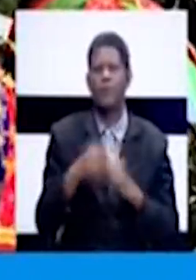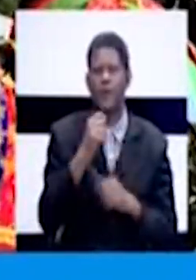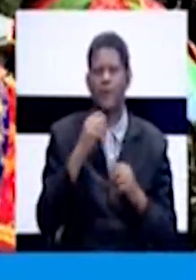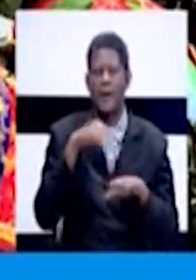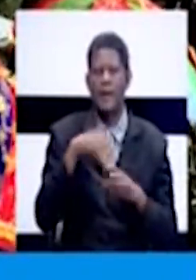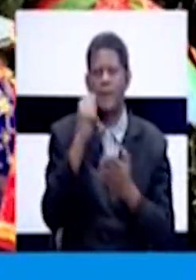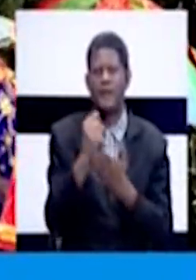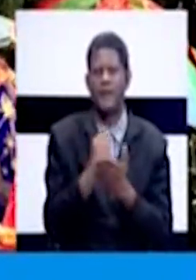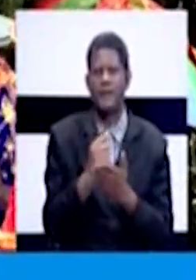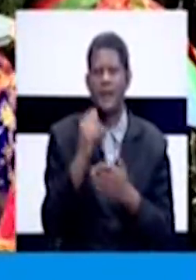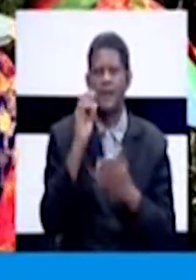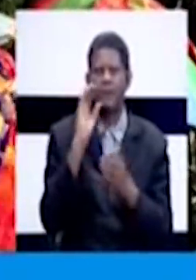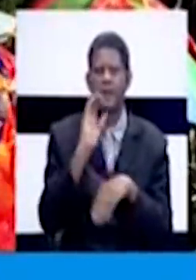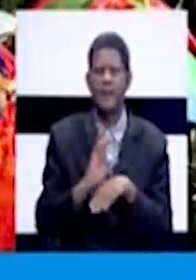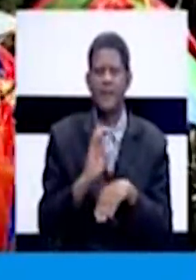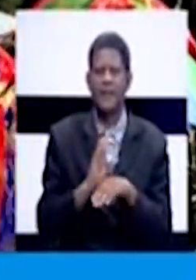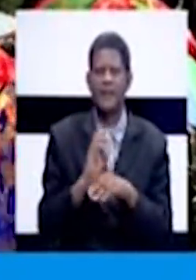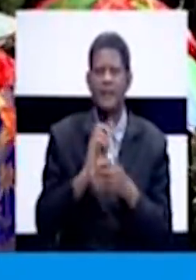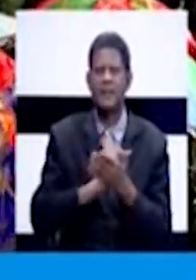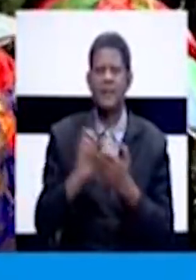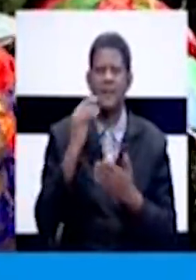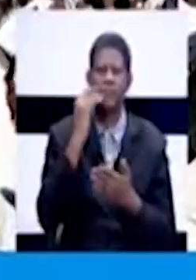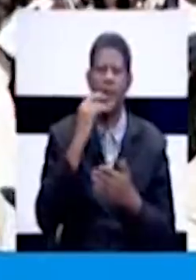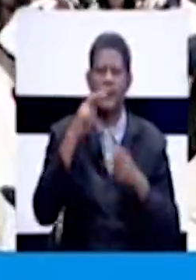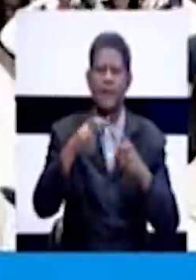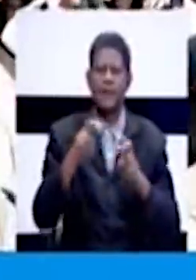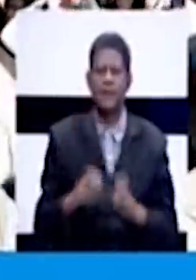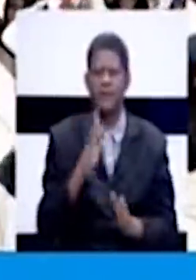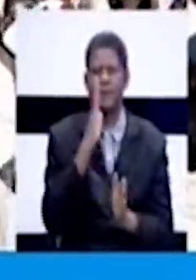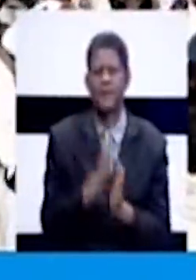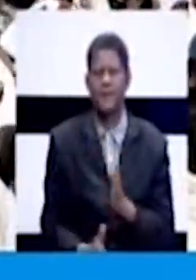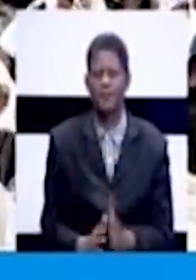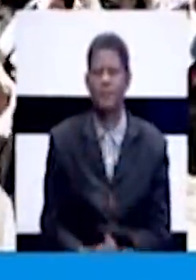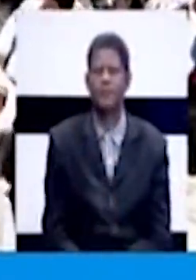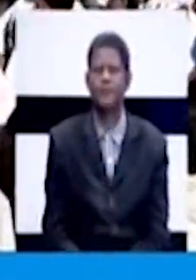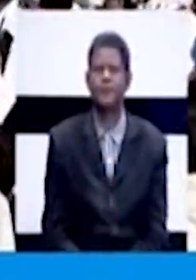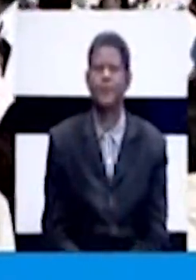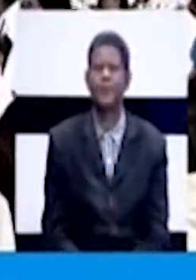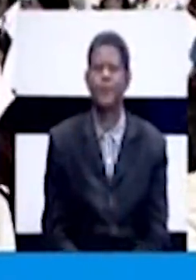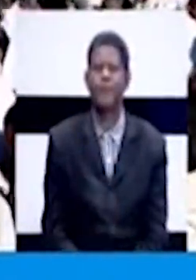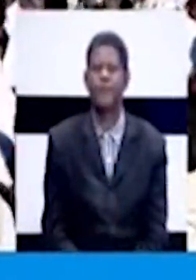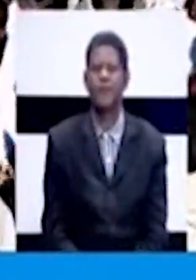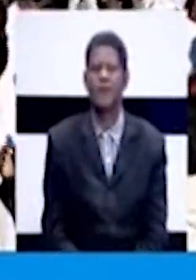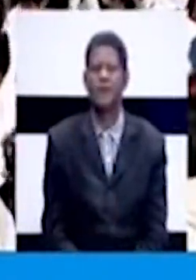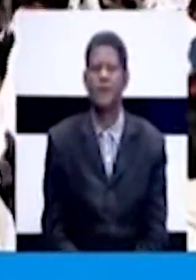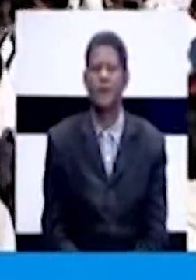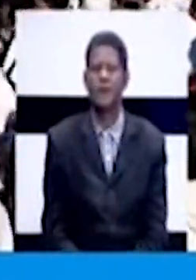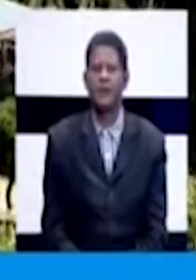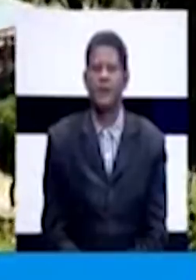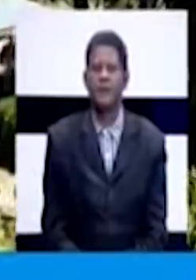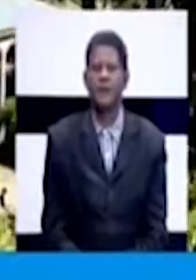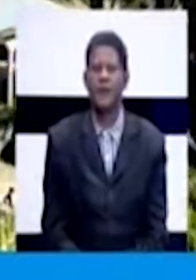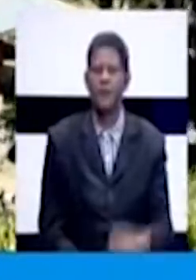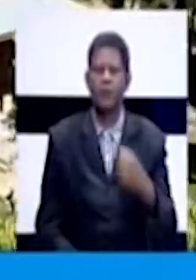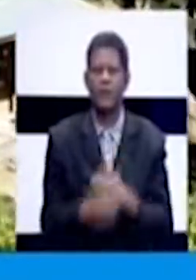ሰላም ቤተ ክርስትያን ቅድስ ማርያም ስነ ስርዓት ቀብሩ ተፈጺሙ